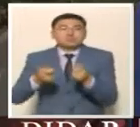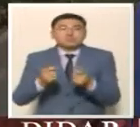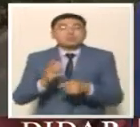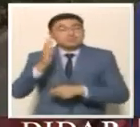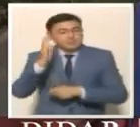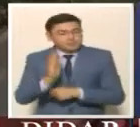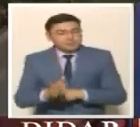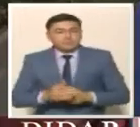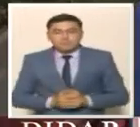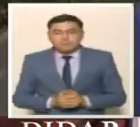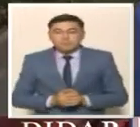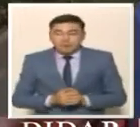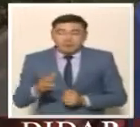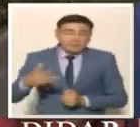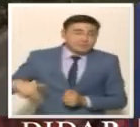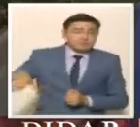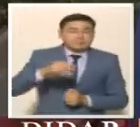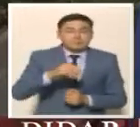Ол жеткізілетін автобустар